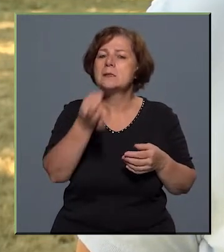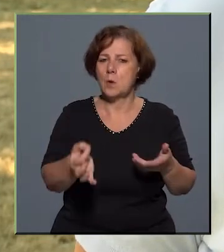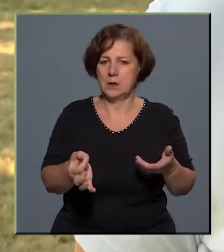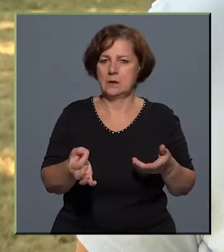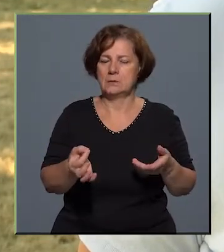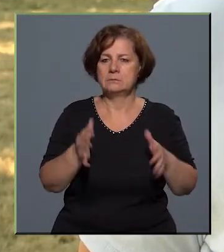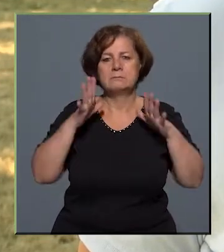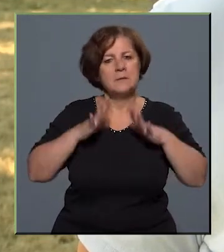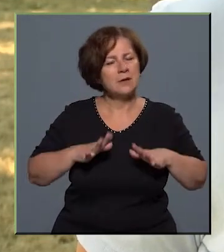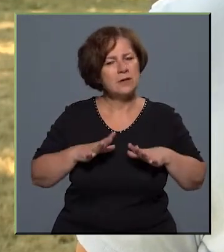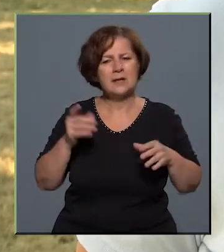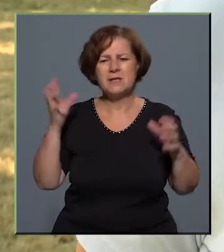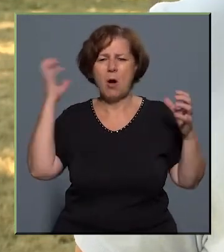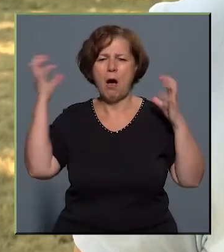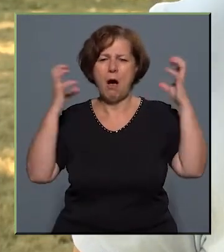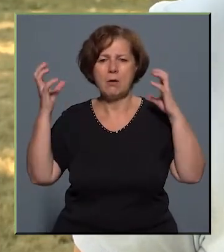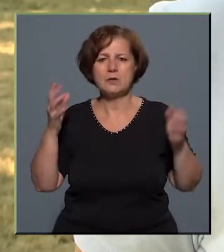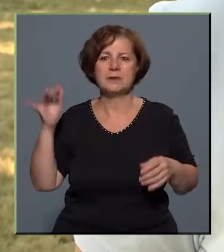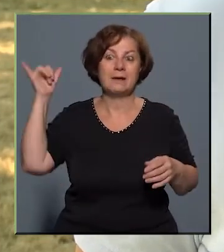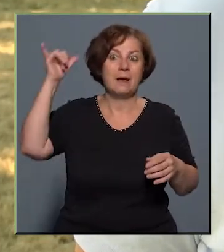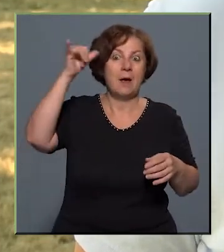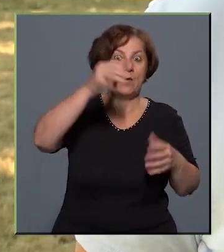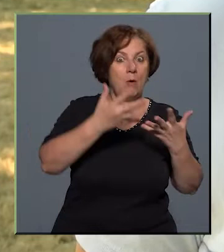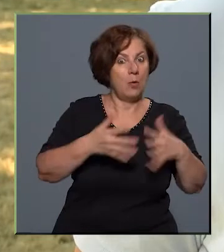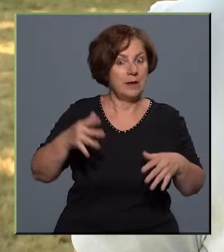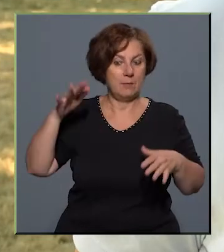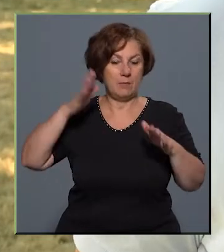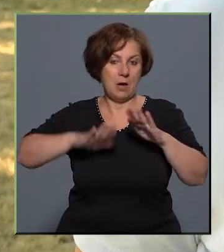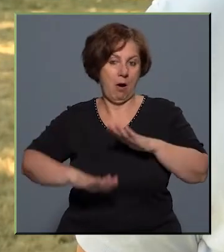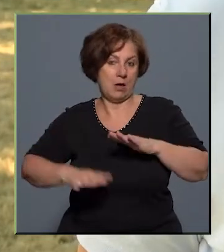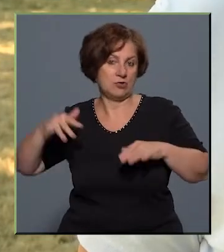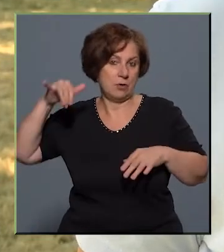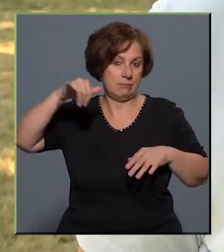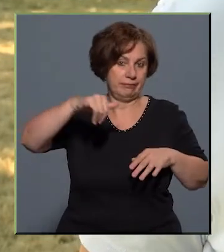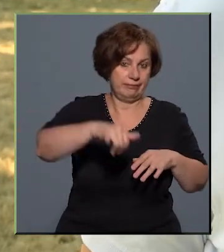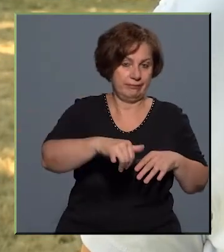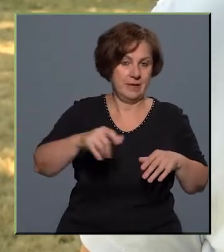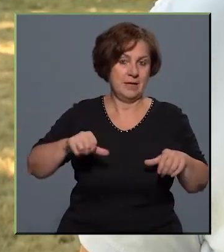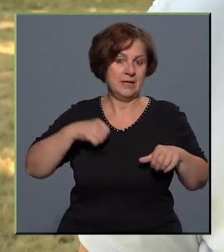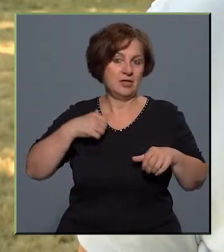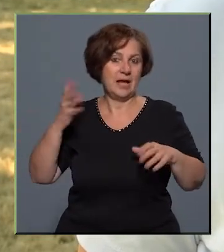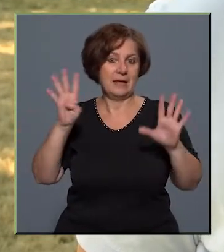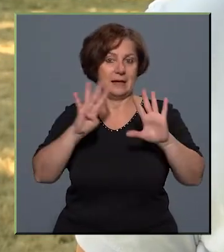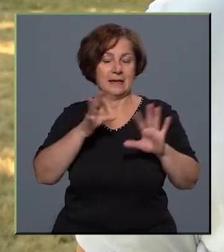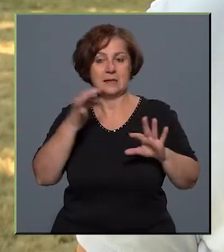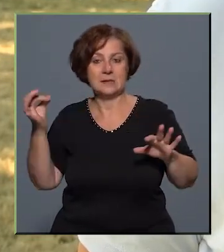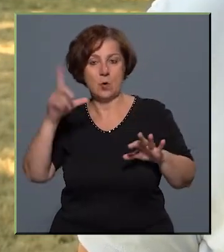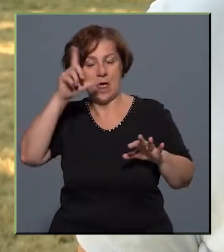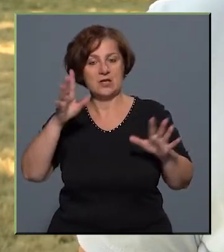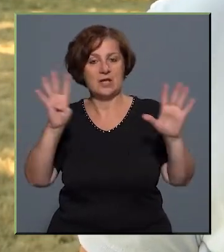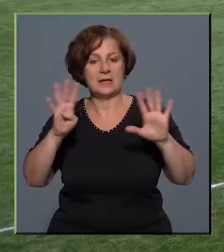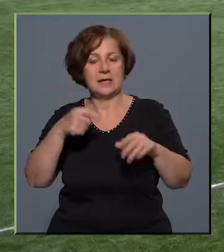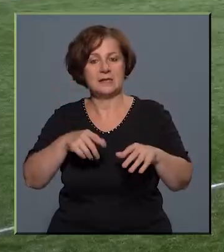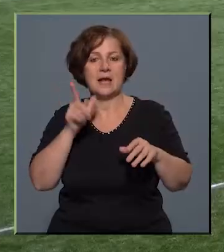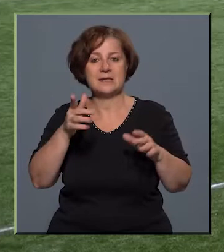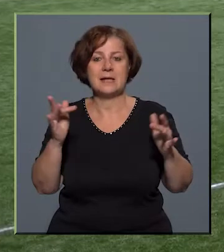azért ez nem lesz olyan hangos, mint akár egy repülőgép, ami alacsonyan száll, és reggel 9-től este 9-ig tartanak a